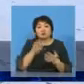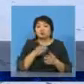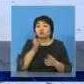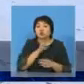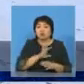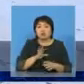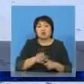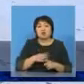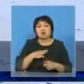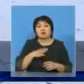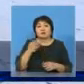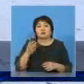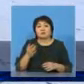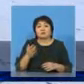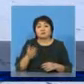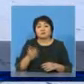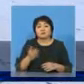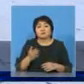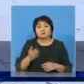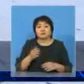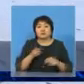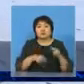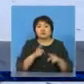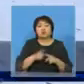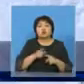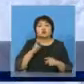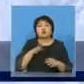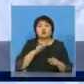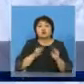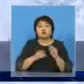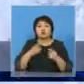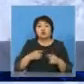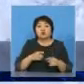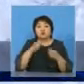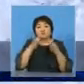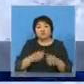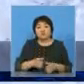украли. Оказывается, подрядчик, который должен был установить другие фонари,